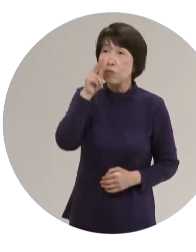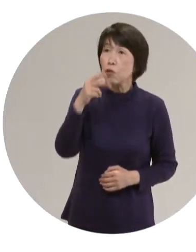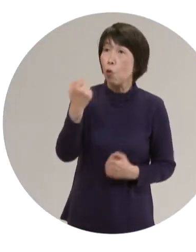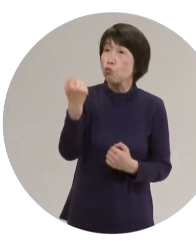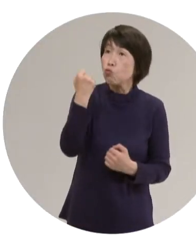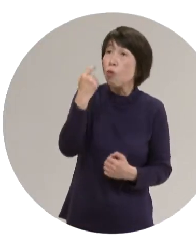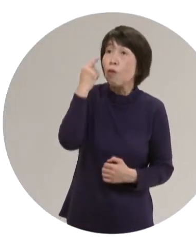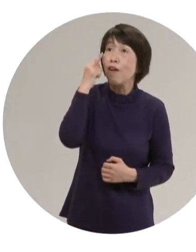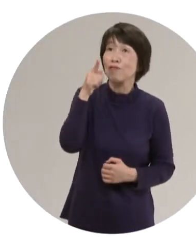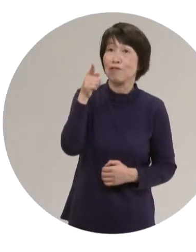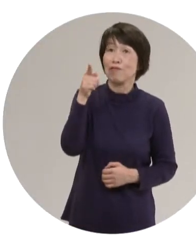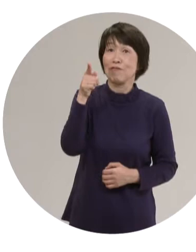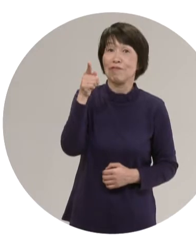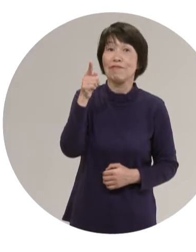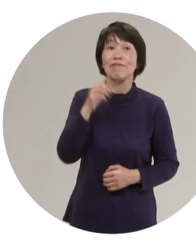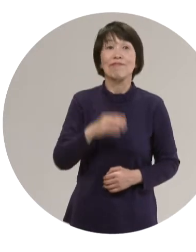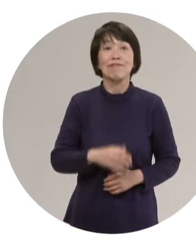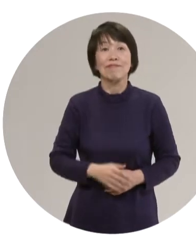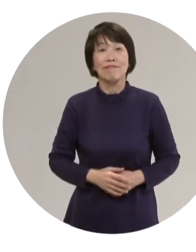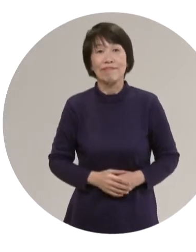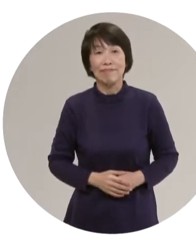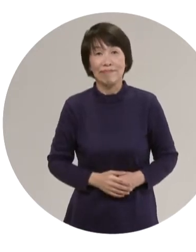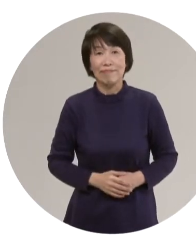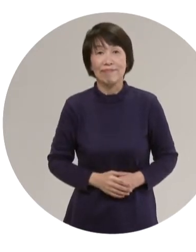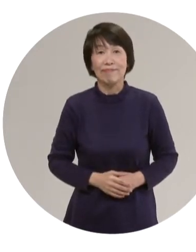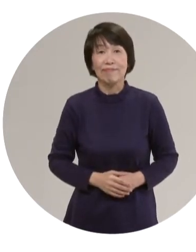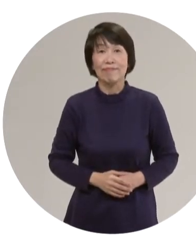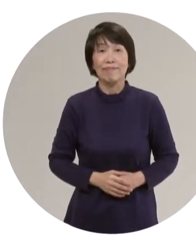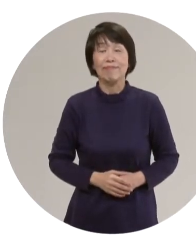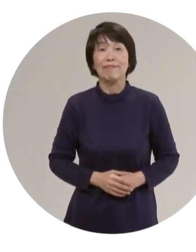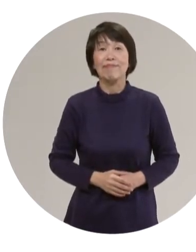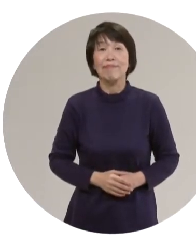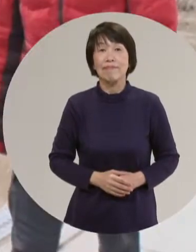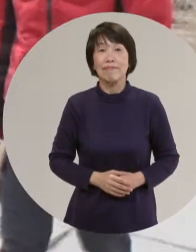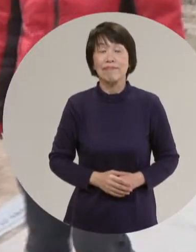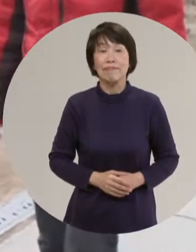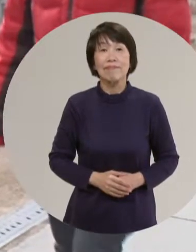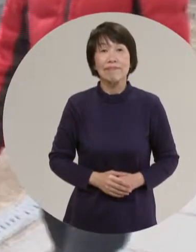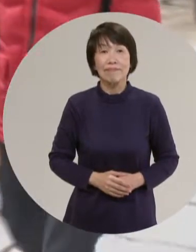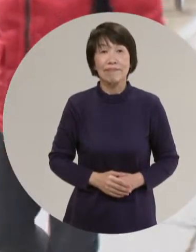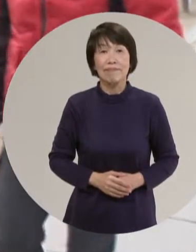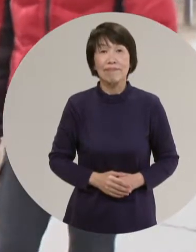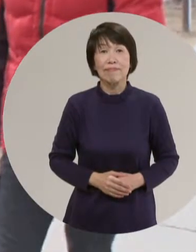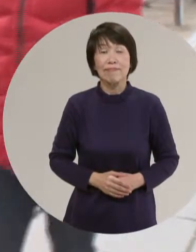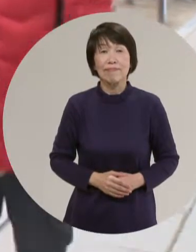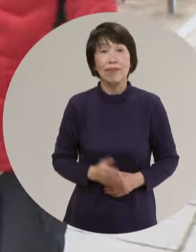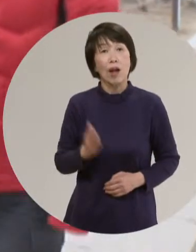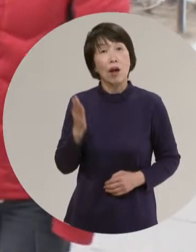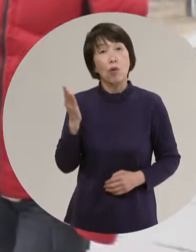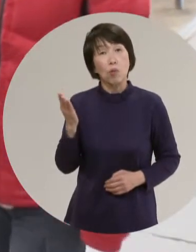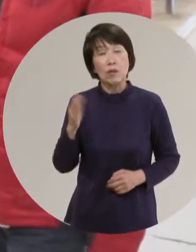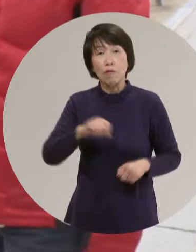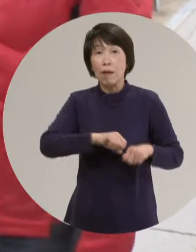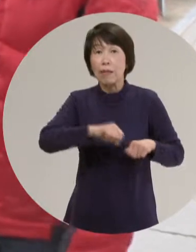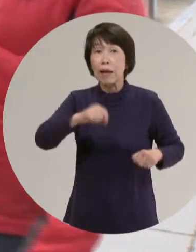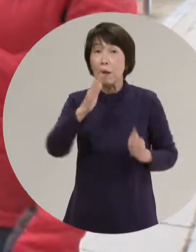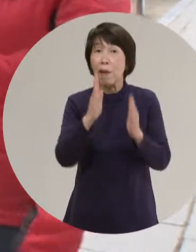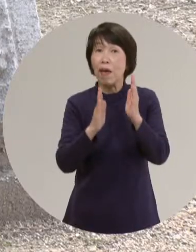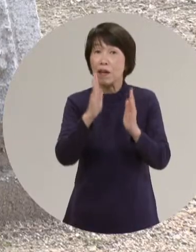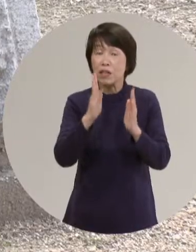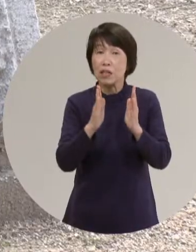武武氏像のね、作り方されてますもん ね。 こちら、はい、 竹林、 は